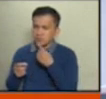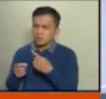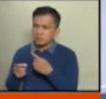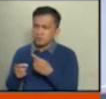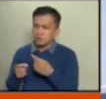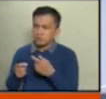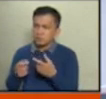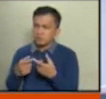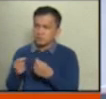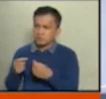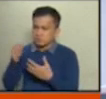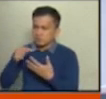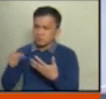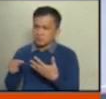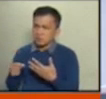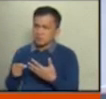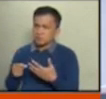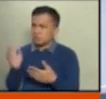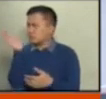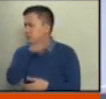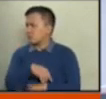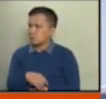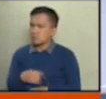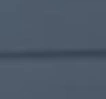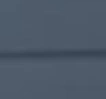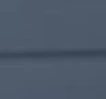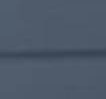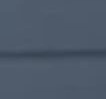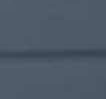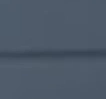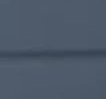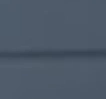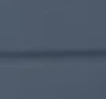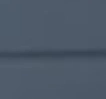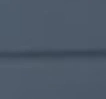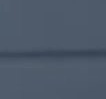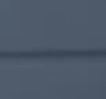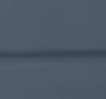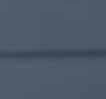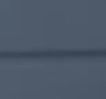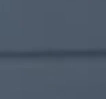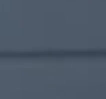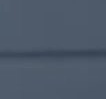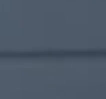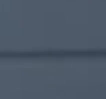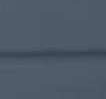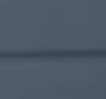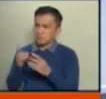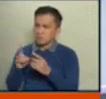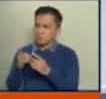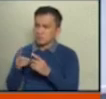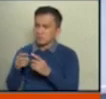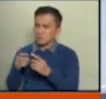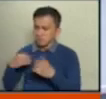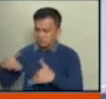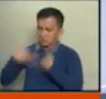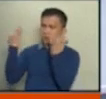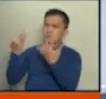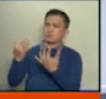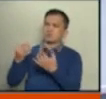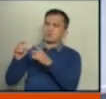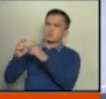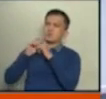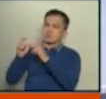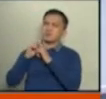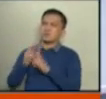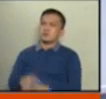Tapos hindi ko na lang po siya pinansin. Tapos nung ano po nilakan niya po ako ng pinto, sabi niya lumayas na daw po ako, tapos pinagmumuran niya